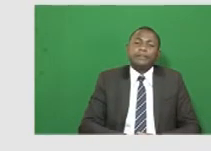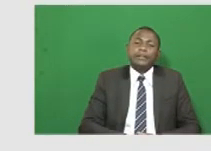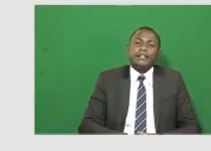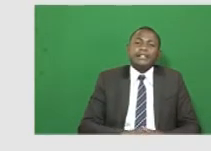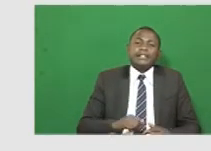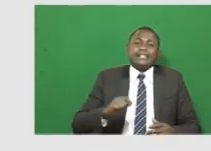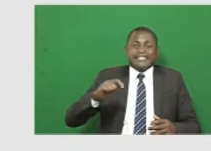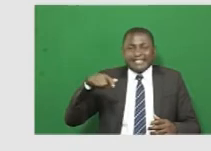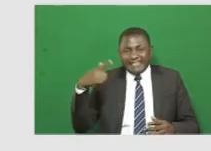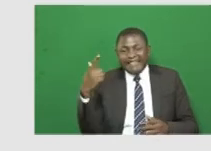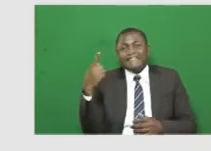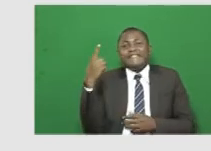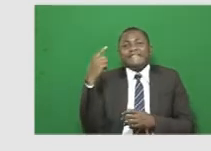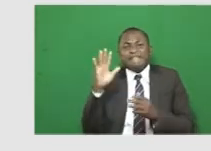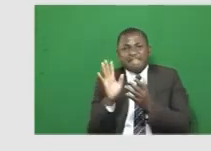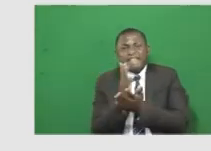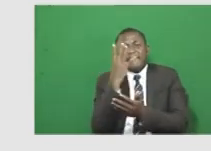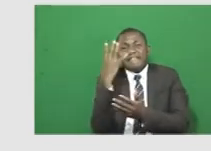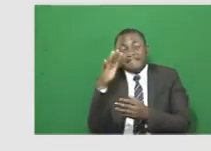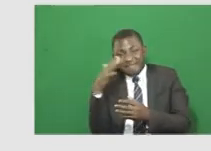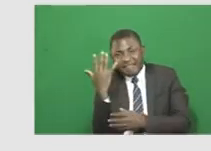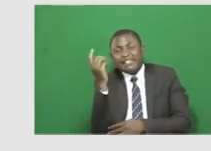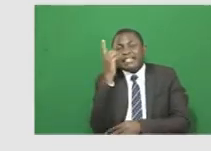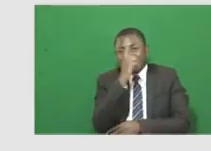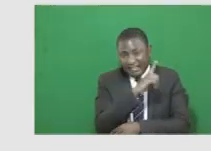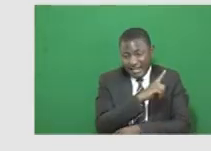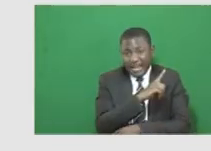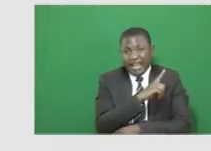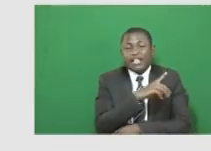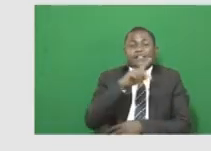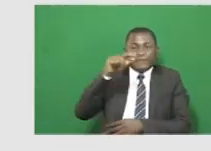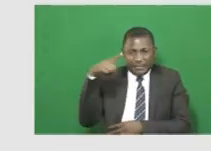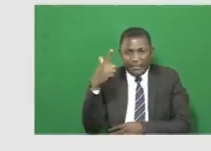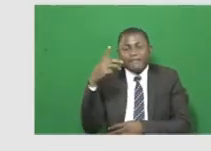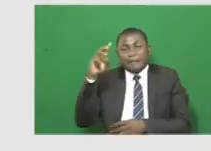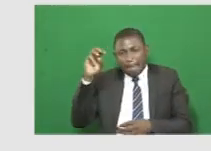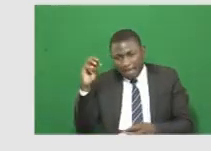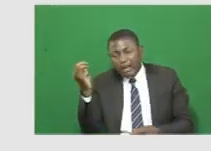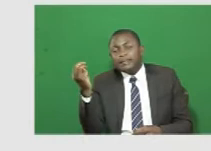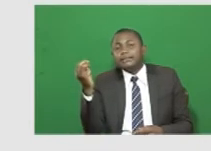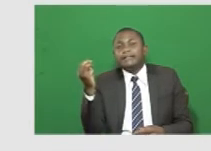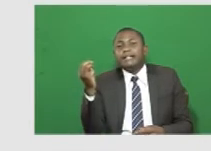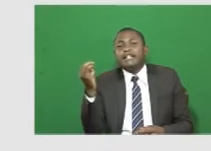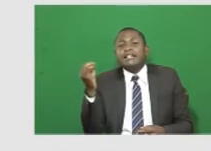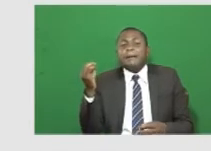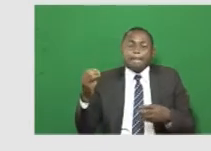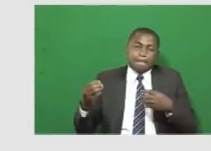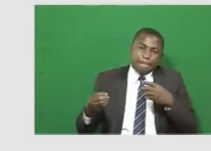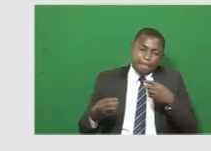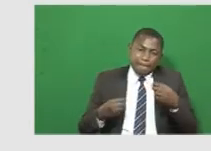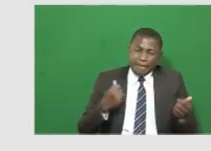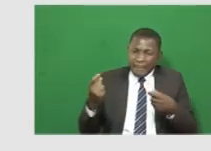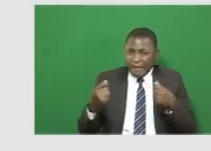Nezva regumi nemashanu remwedzi iwoyo ndiwo mutambo wezvingwa zvisina zvisina